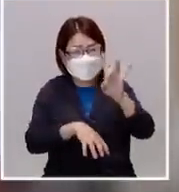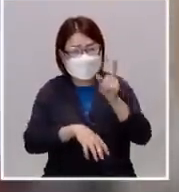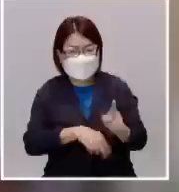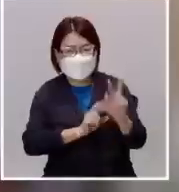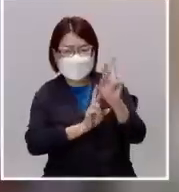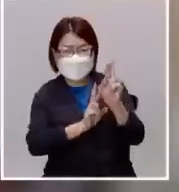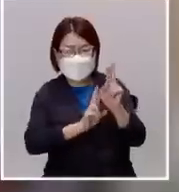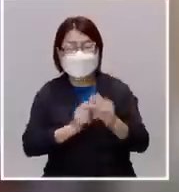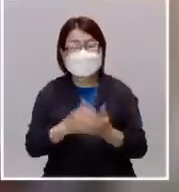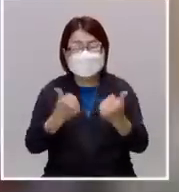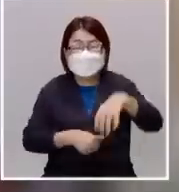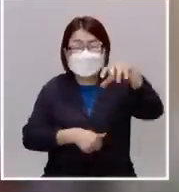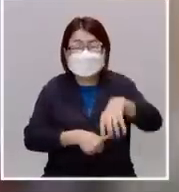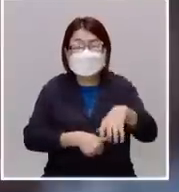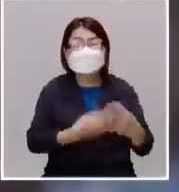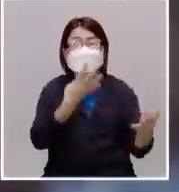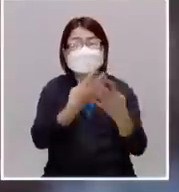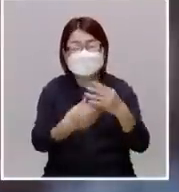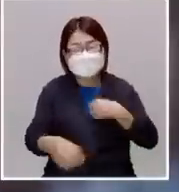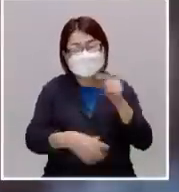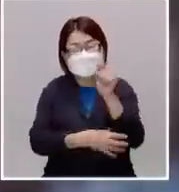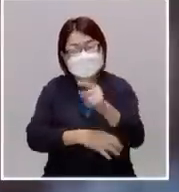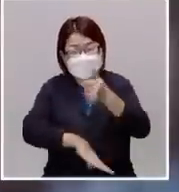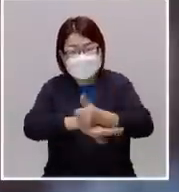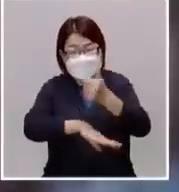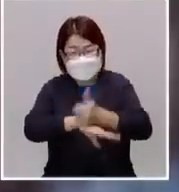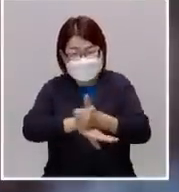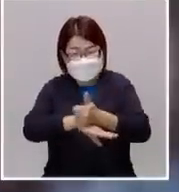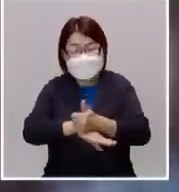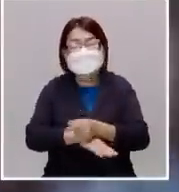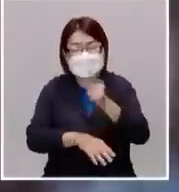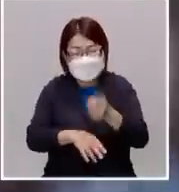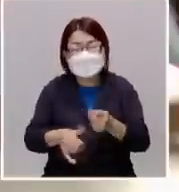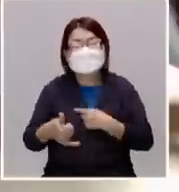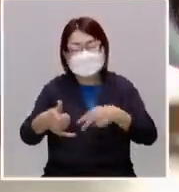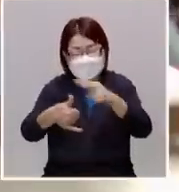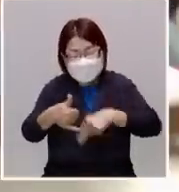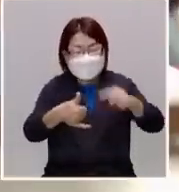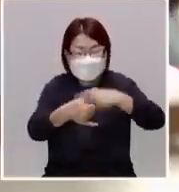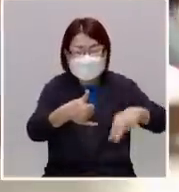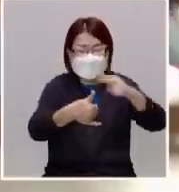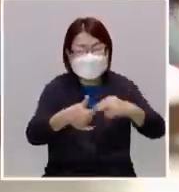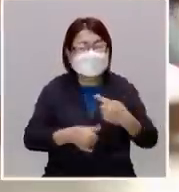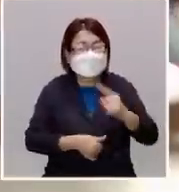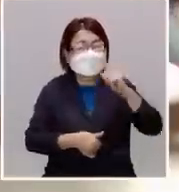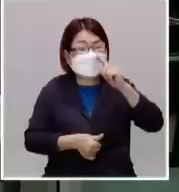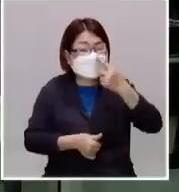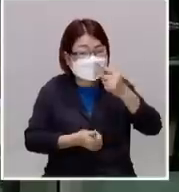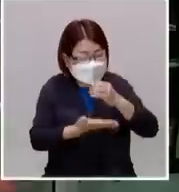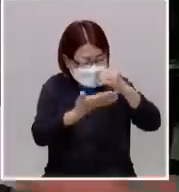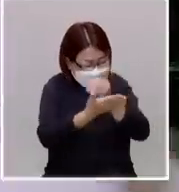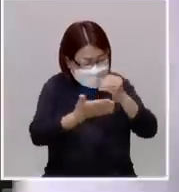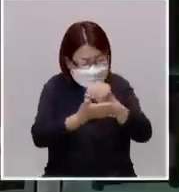ณะนี้กรมราชทัณฑ์ได้กำชับผู้บัญชาการเรือนจำดำเนินการตรวจหาเชื้อผู้ต้องขังทุกคนด้วยวิธีการสวอป 100% ทุกๆ